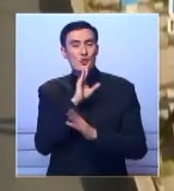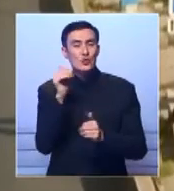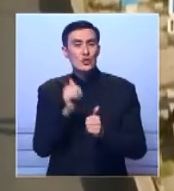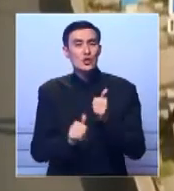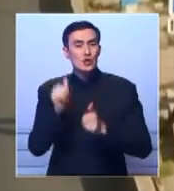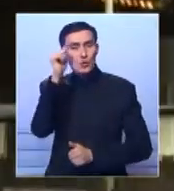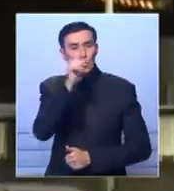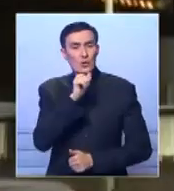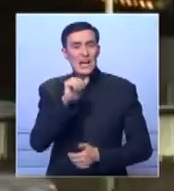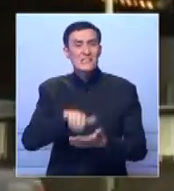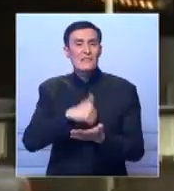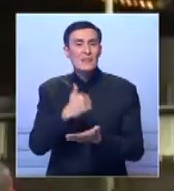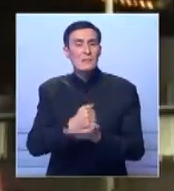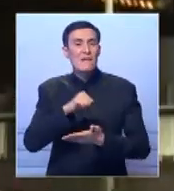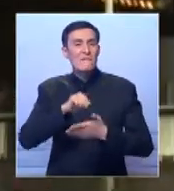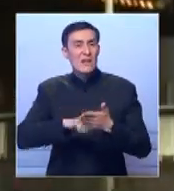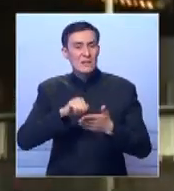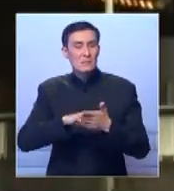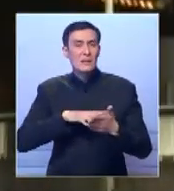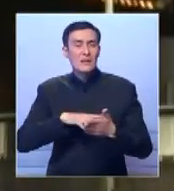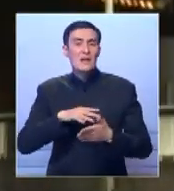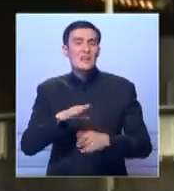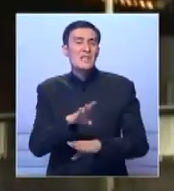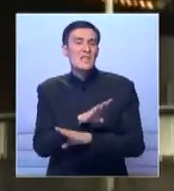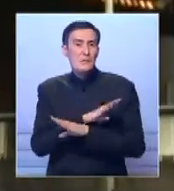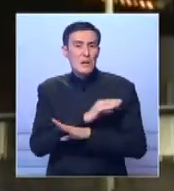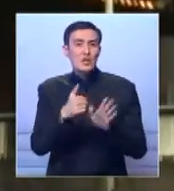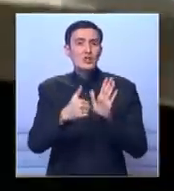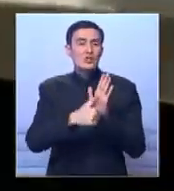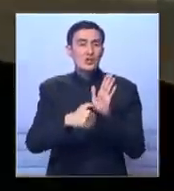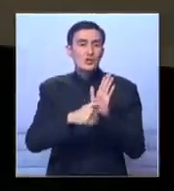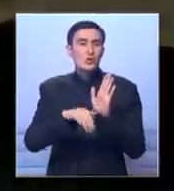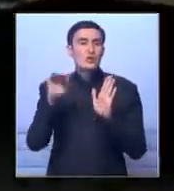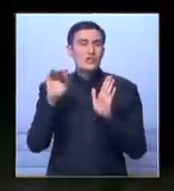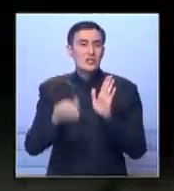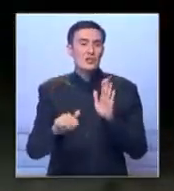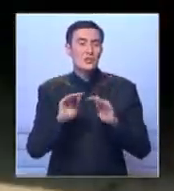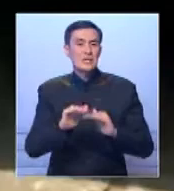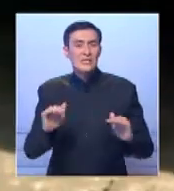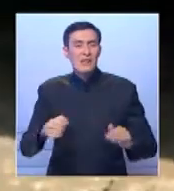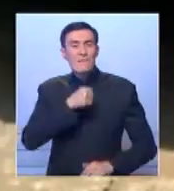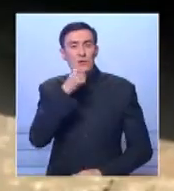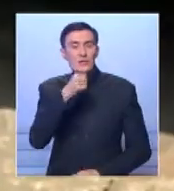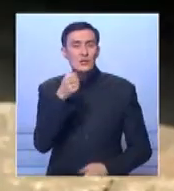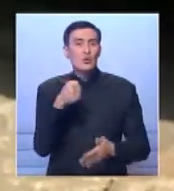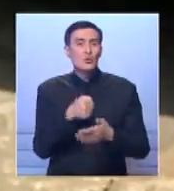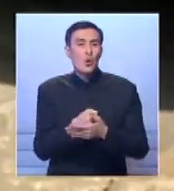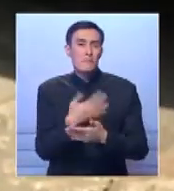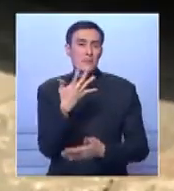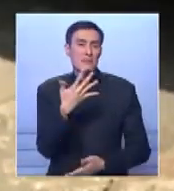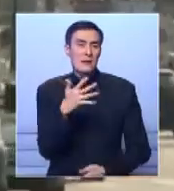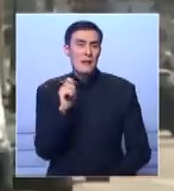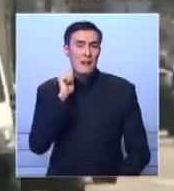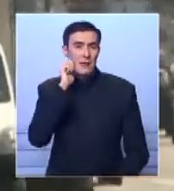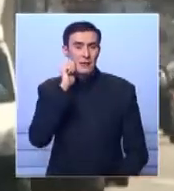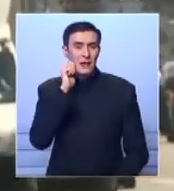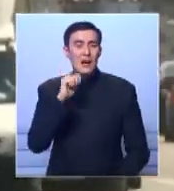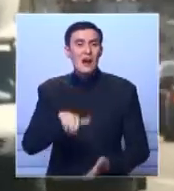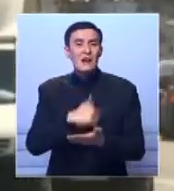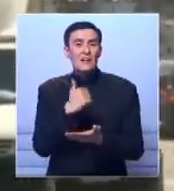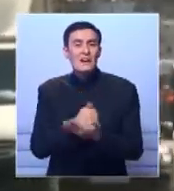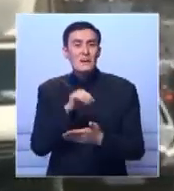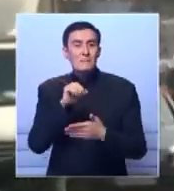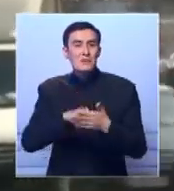ежегодно становится основным фактором, способствующим гибели 600 тысяч детей в возрасте до 5 лет. Главные